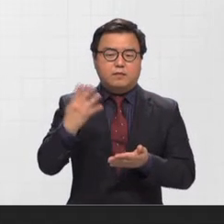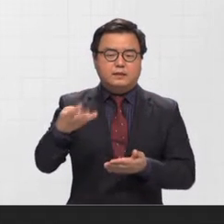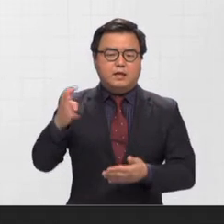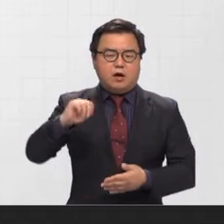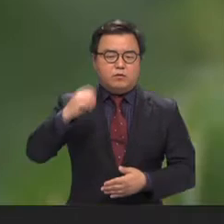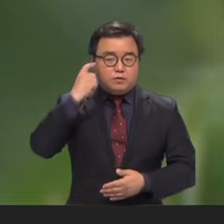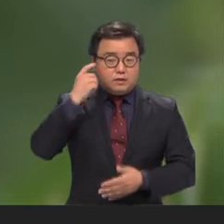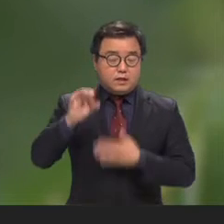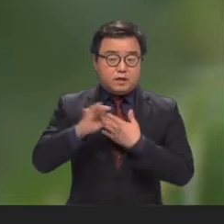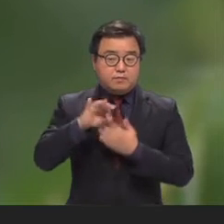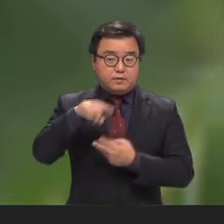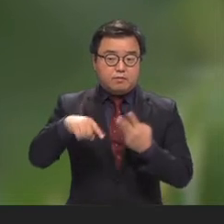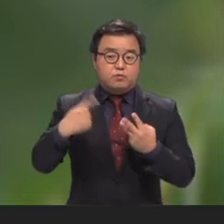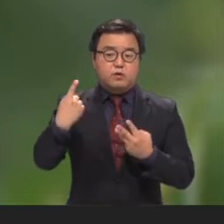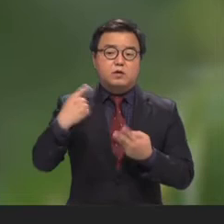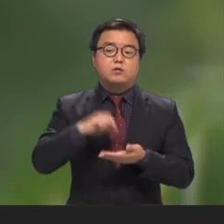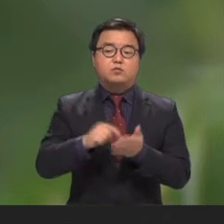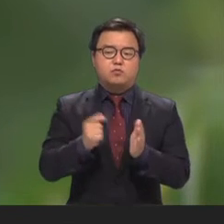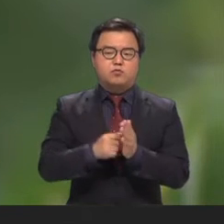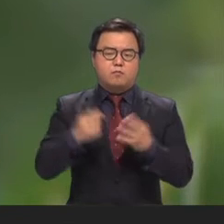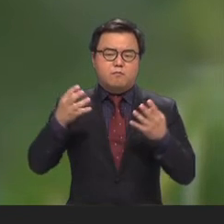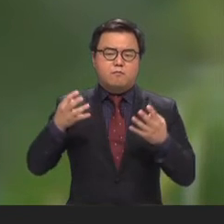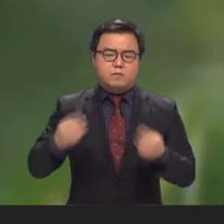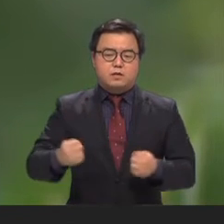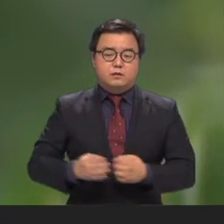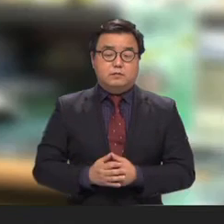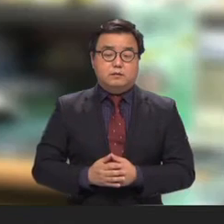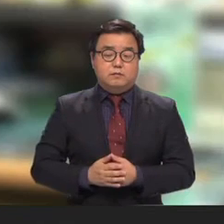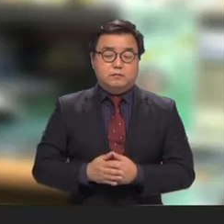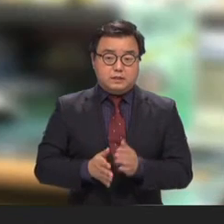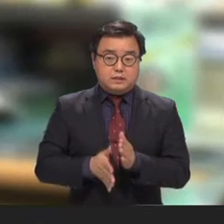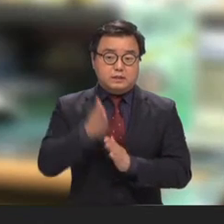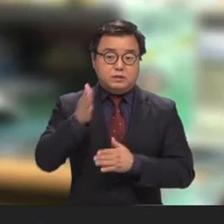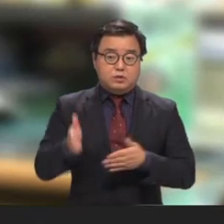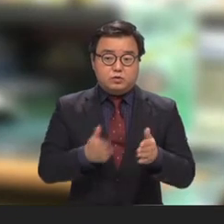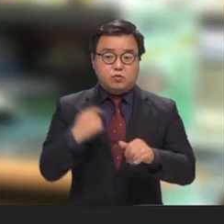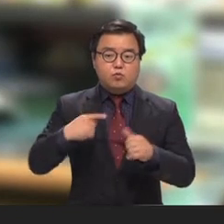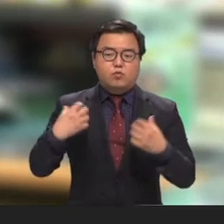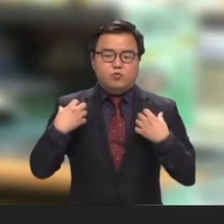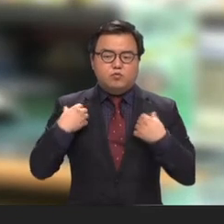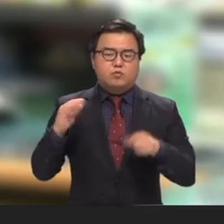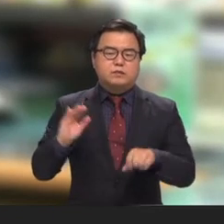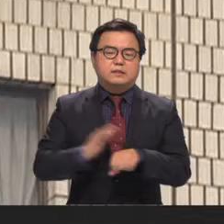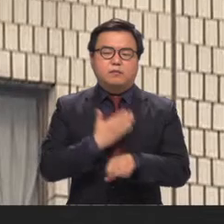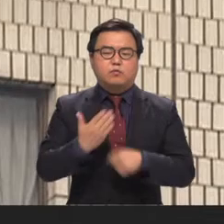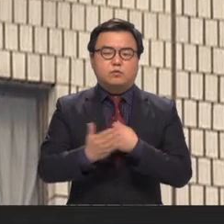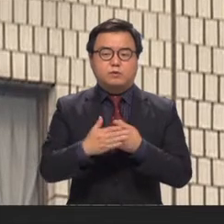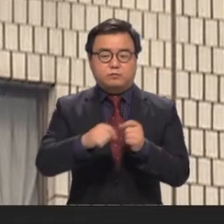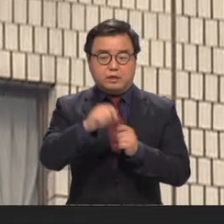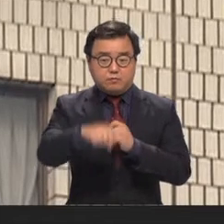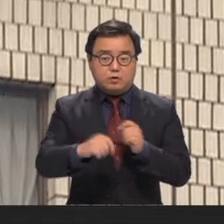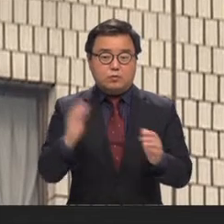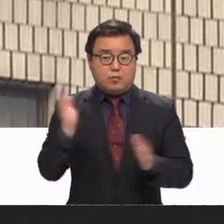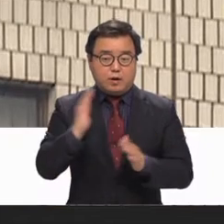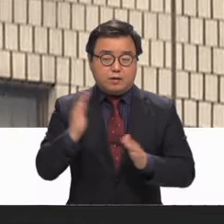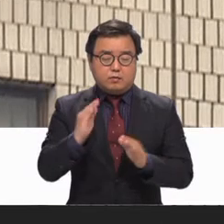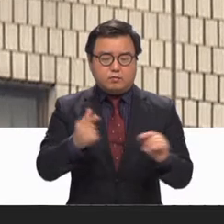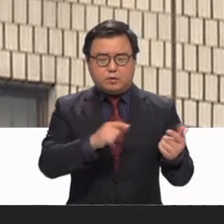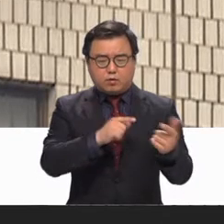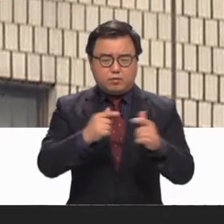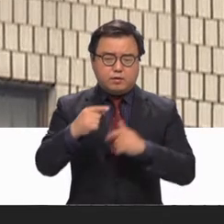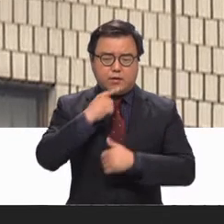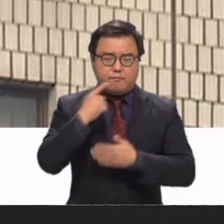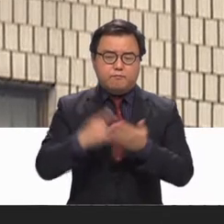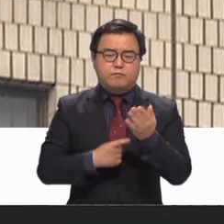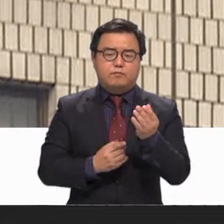금액입니다 시 도교육청의 잘 잘못에 따라 학생들이 불이익을 받고 있는 겁니다 아 아 아